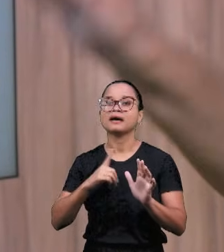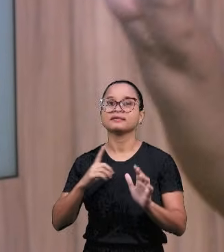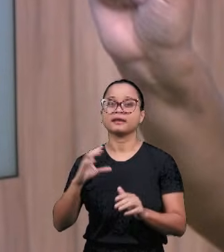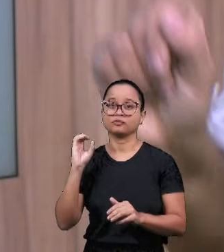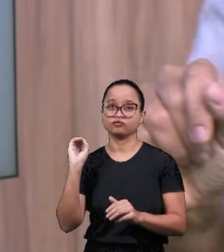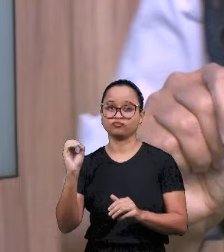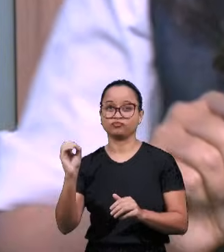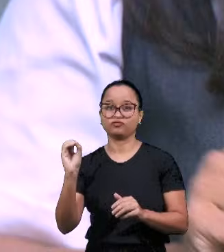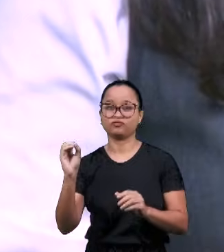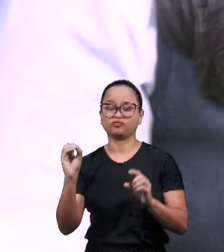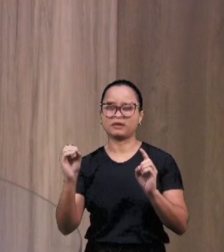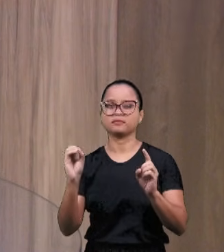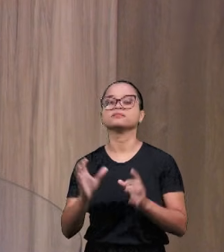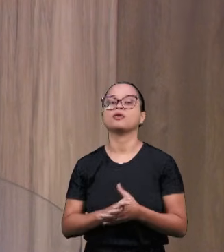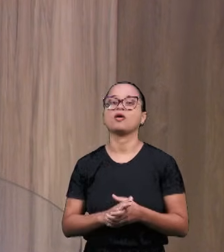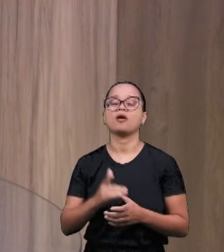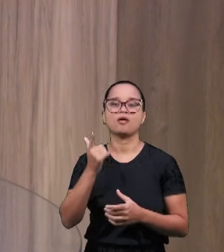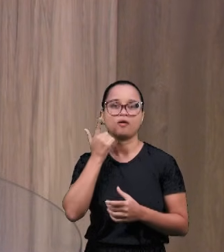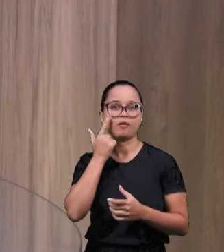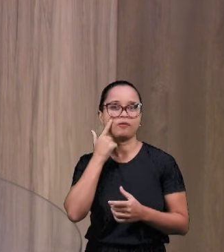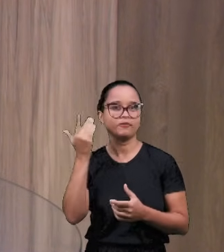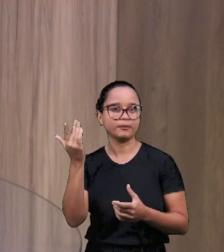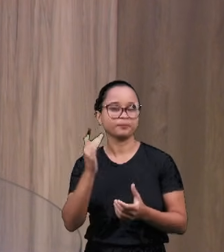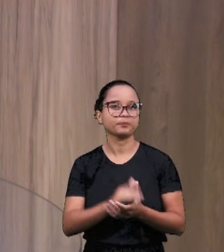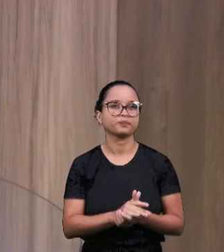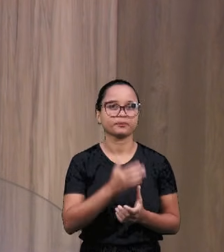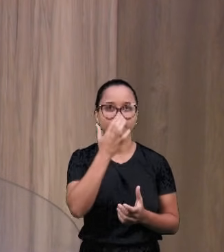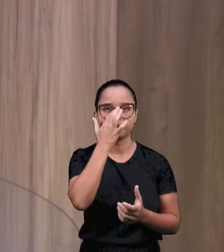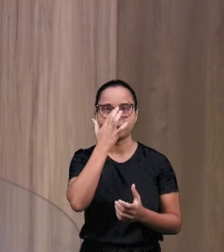va retenir pendant quatre temps. Nous allons voir.